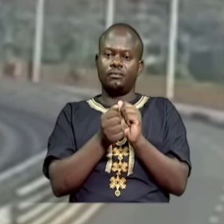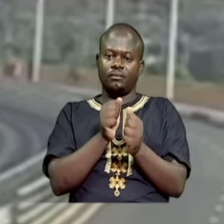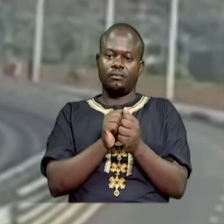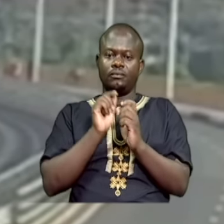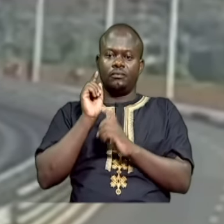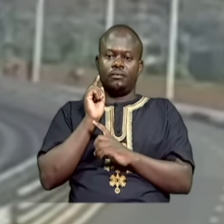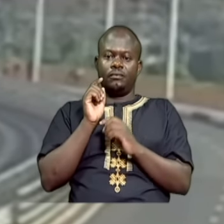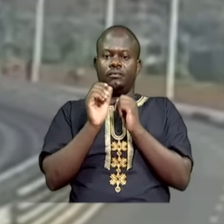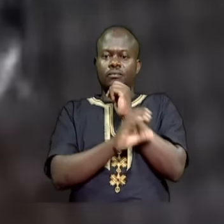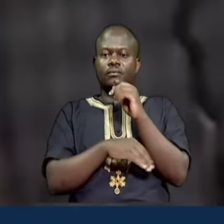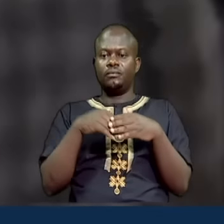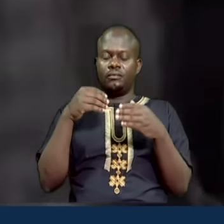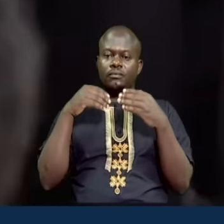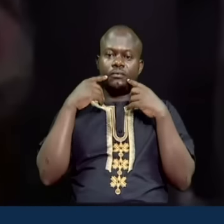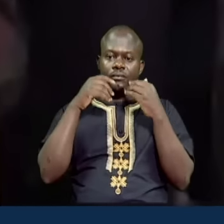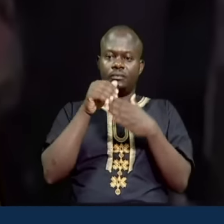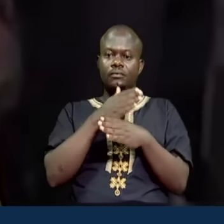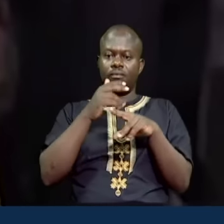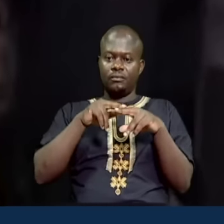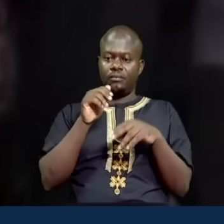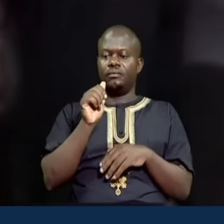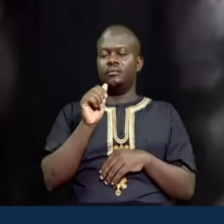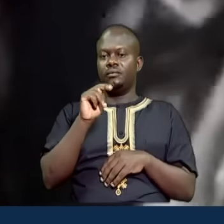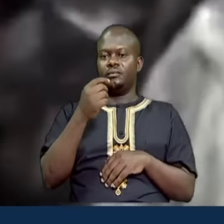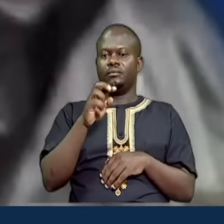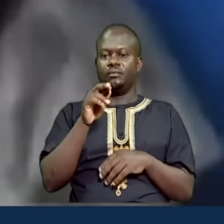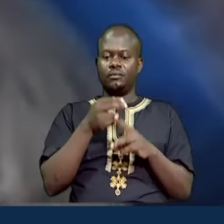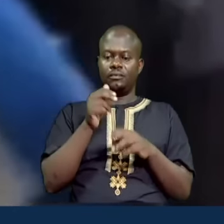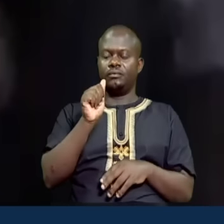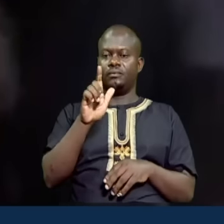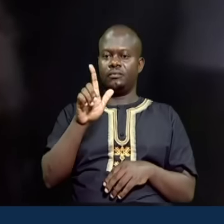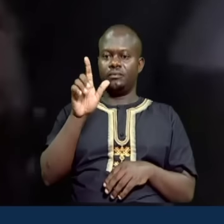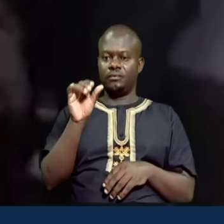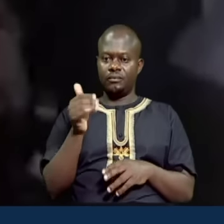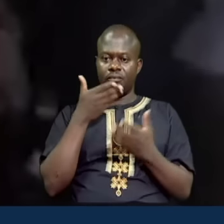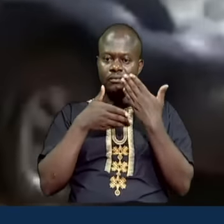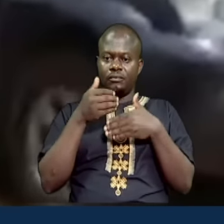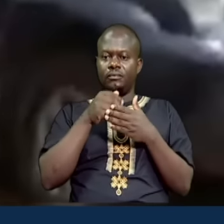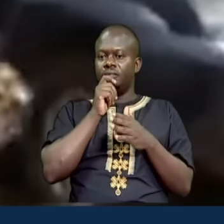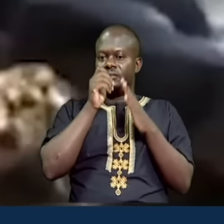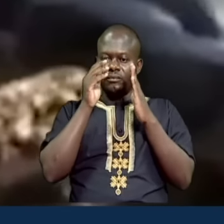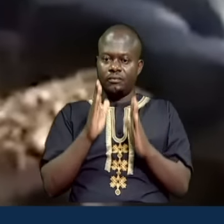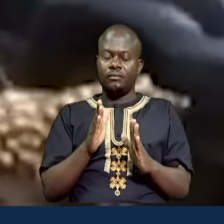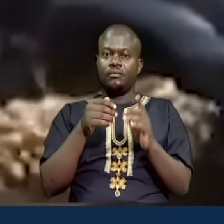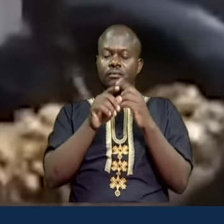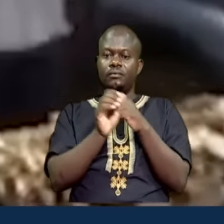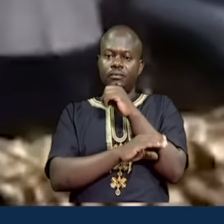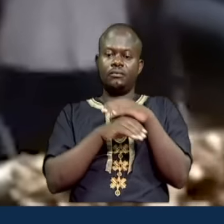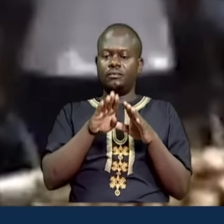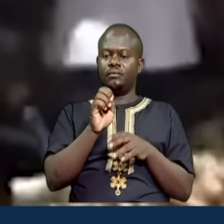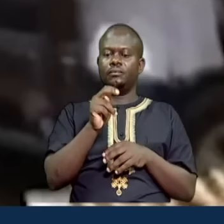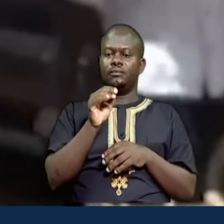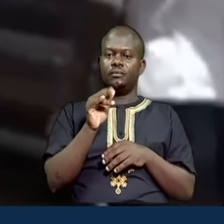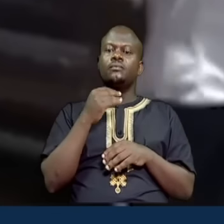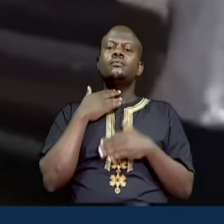n'umudendezo w'igihugu ni byatangajwe na ministri w'intebe wa Niger Ali Mahamane Lamine Zeini mu kiganiro n'itangazamakuru aho yashinje igihugu cya Benin kuba